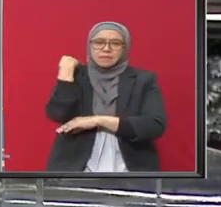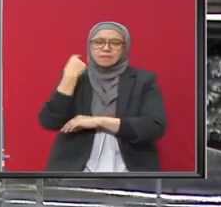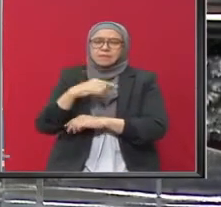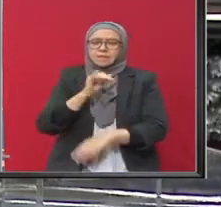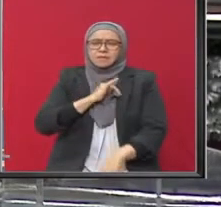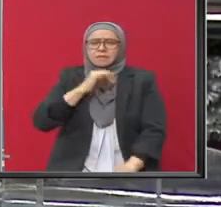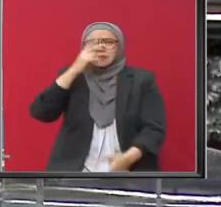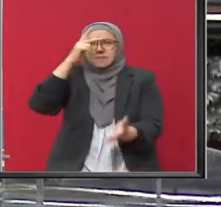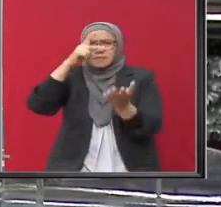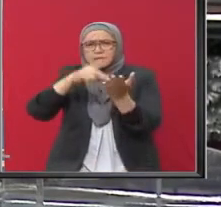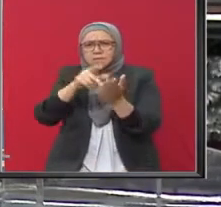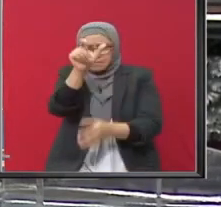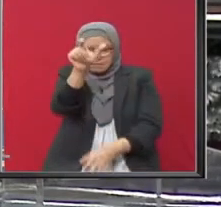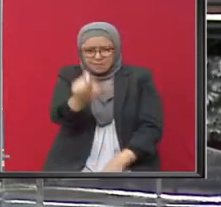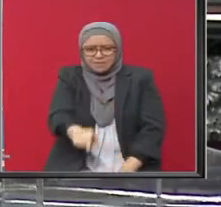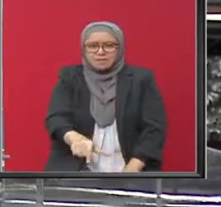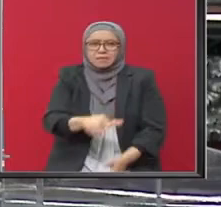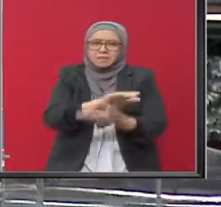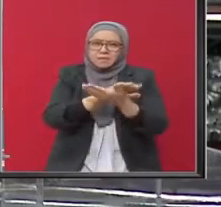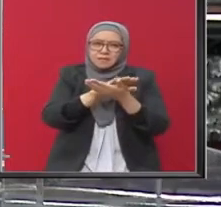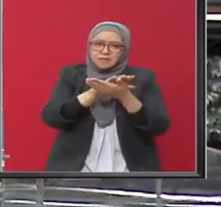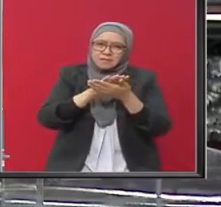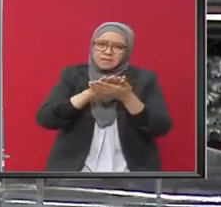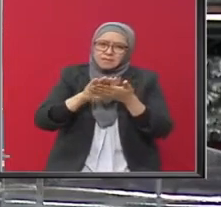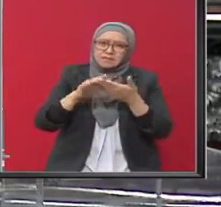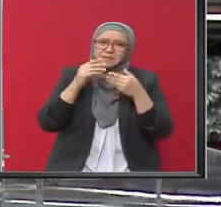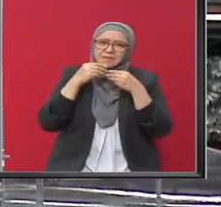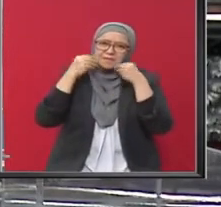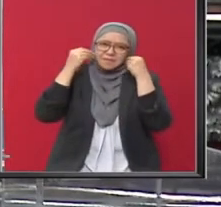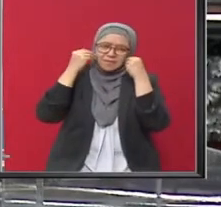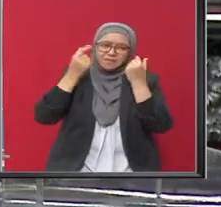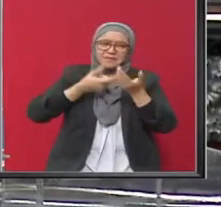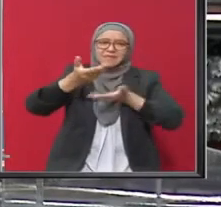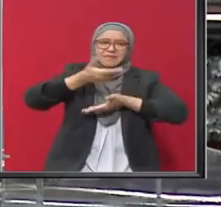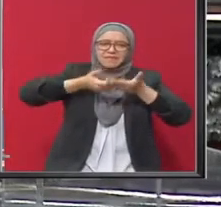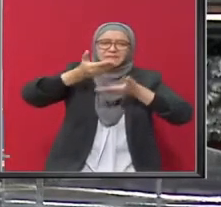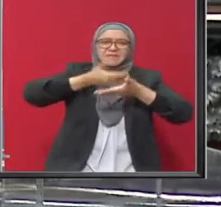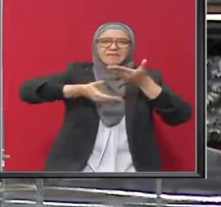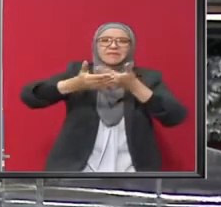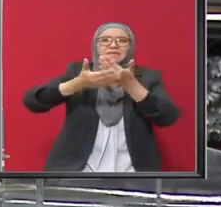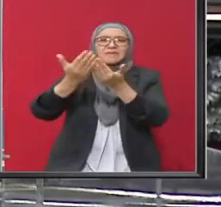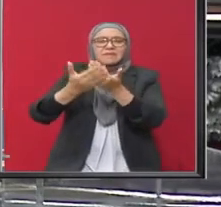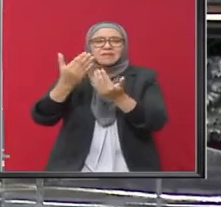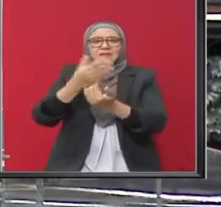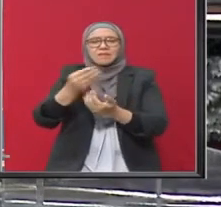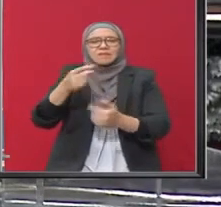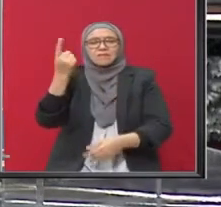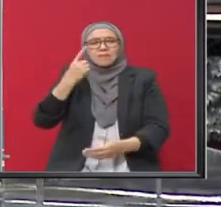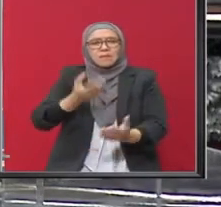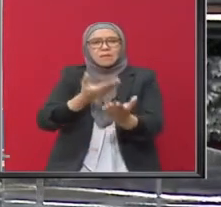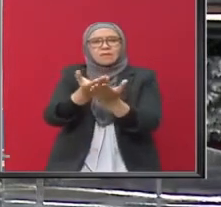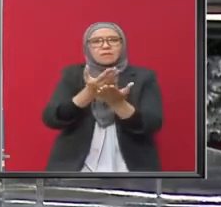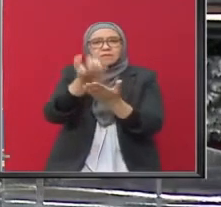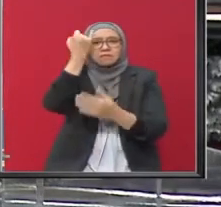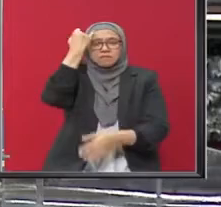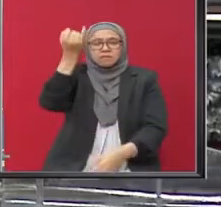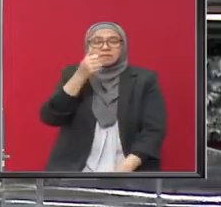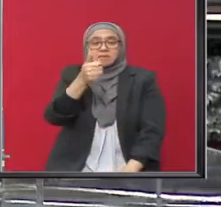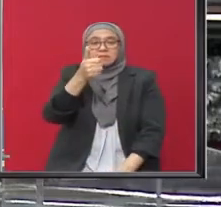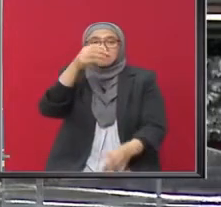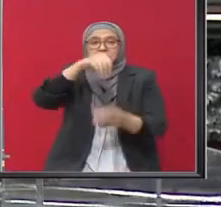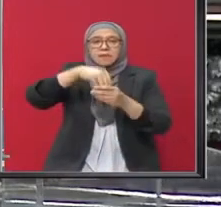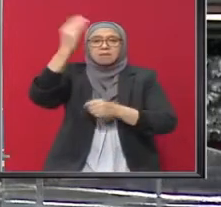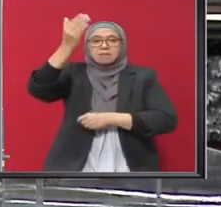beliau sebagai seorang yang peramah, suka bertukar pendapat dan sering mengutarakan idea dan pendapatnya bernas di